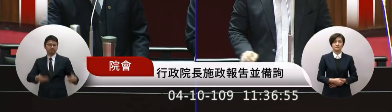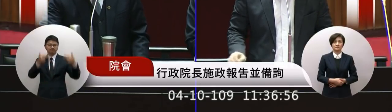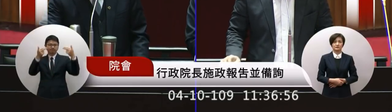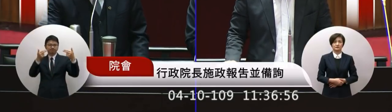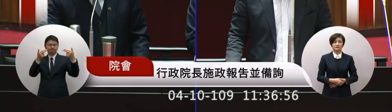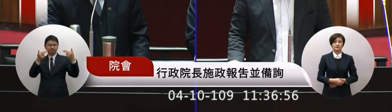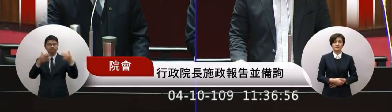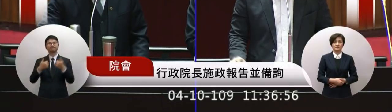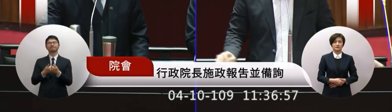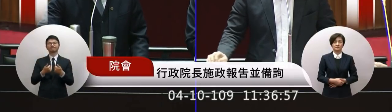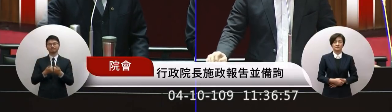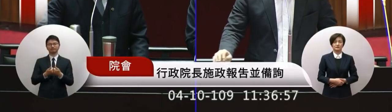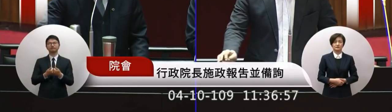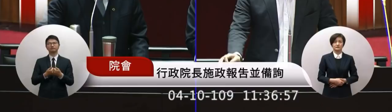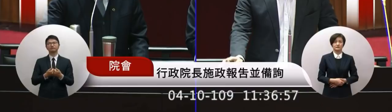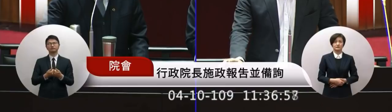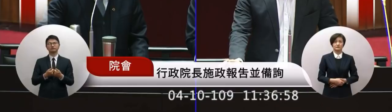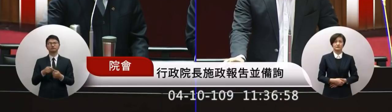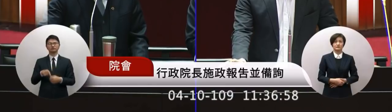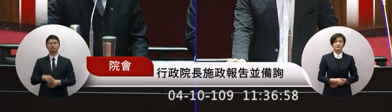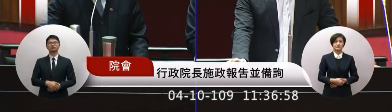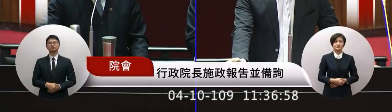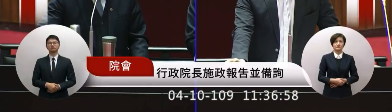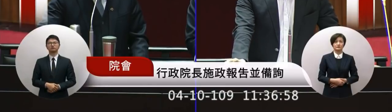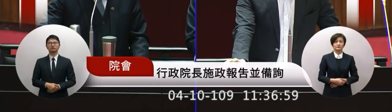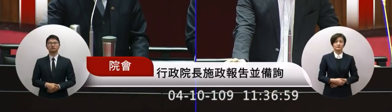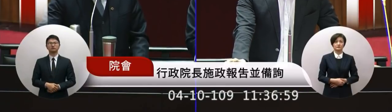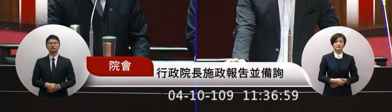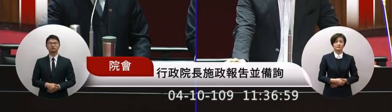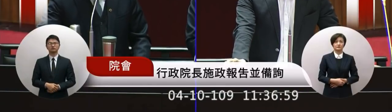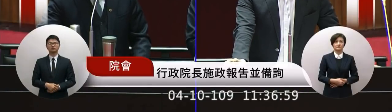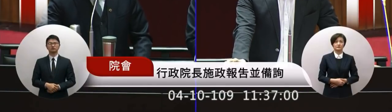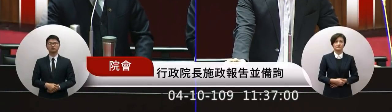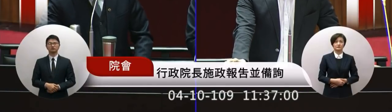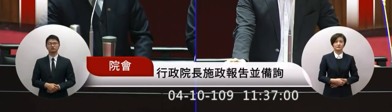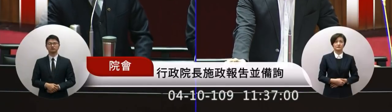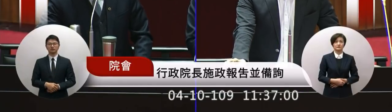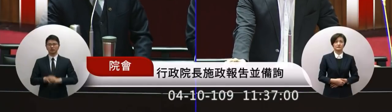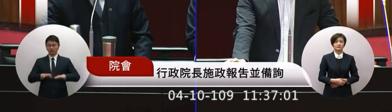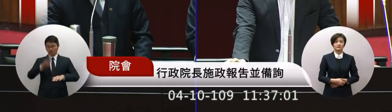式来开行政议会。所以随着